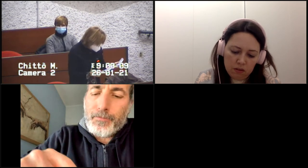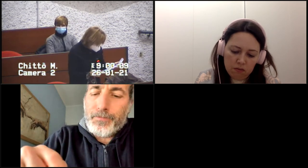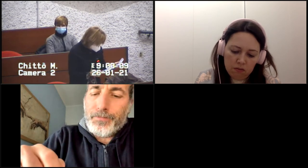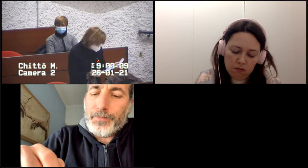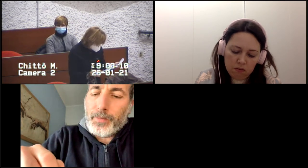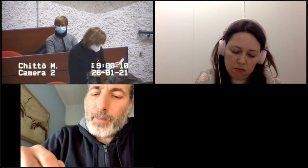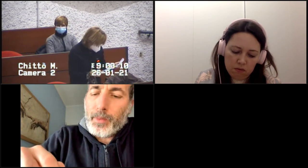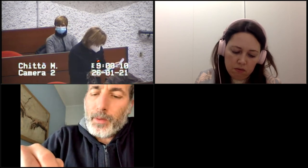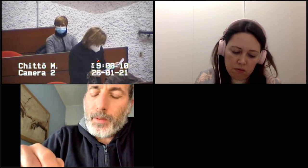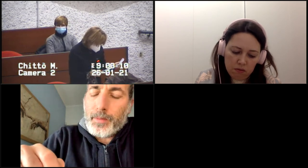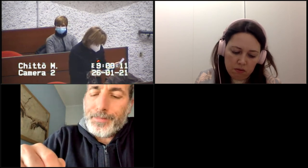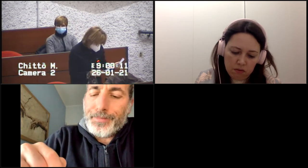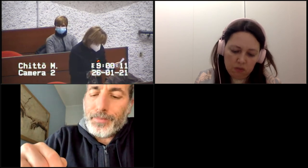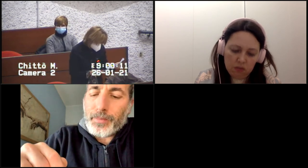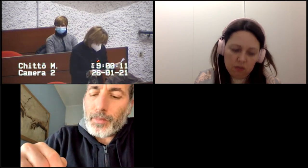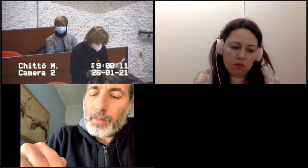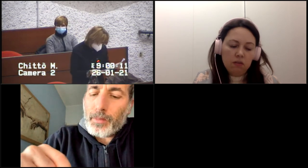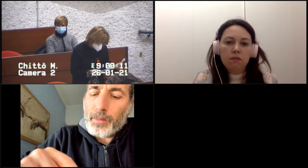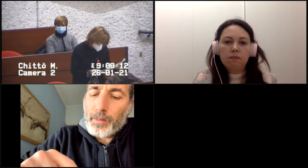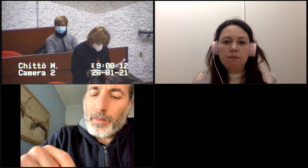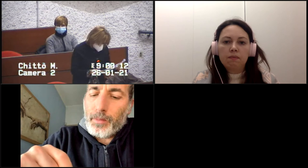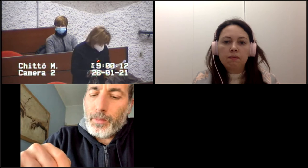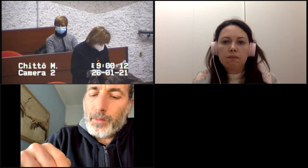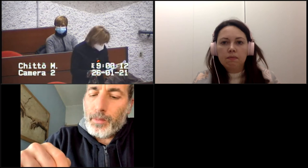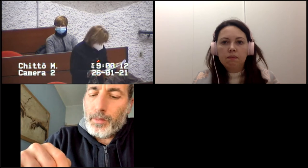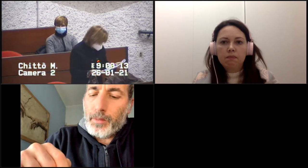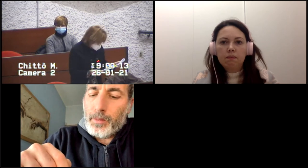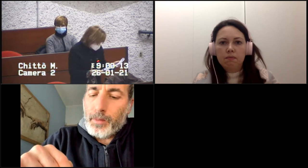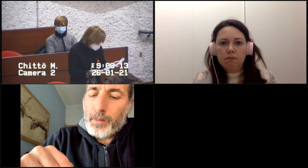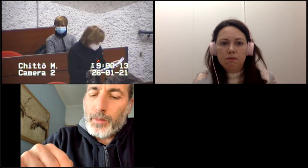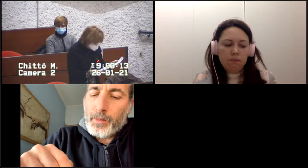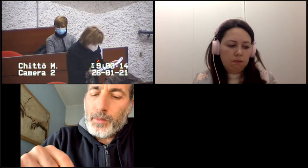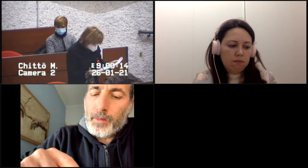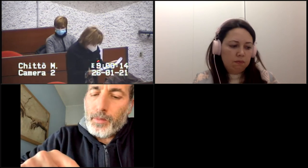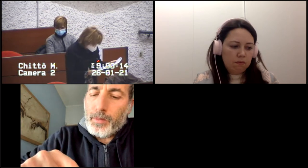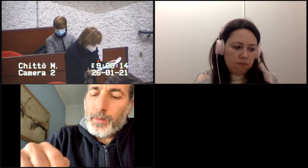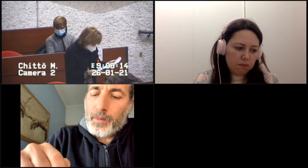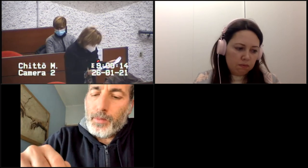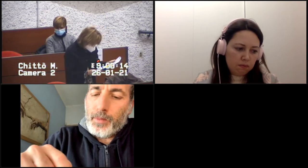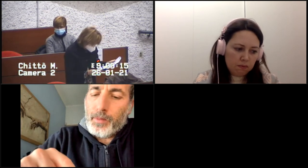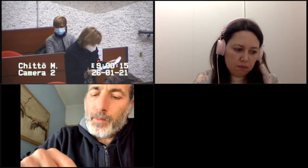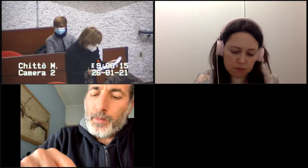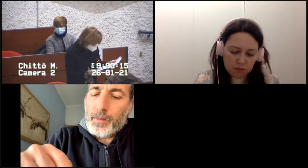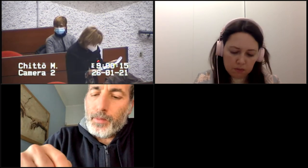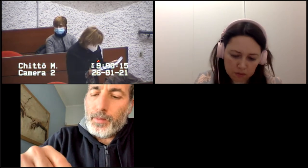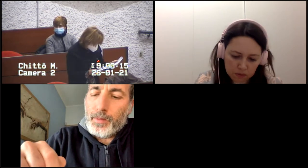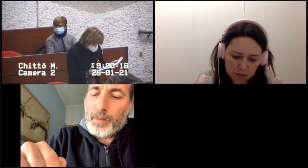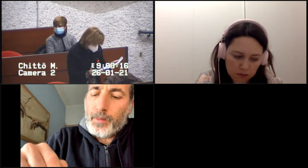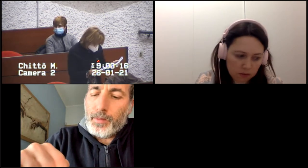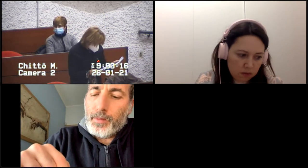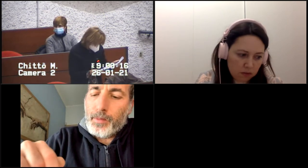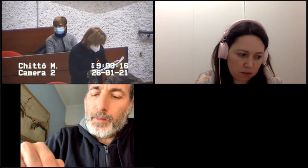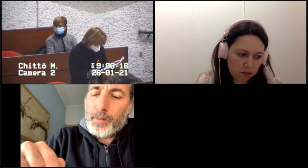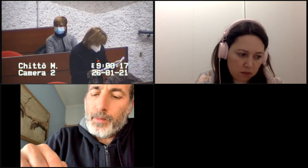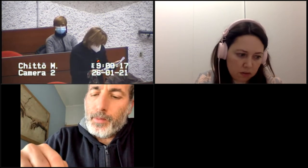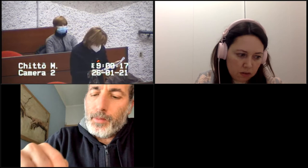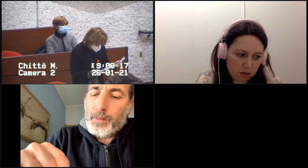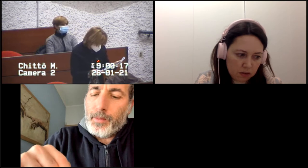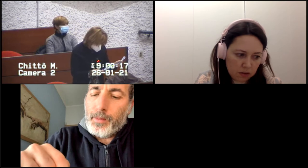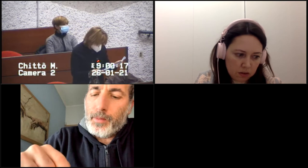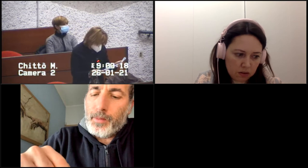tra di loro tali incentivi con quelli definiti alla scala locale. E poi più avanti si dice anche